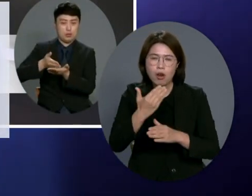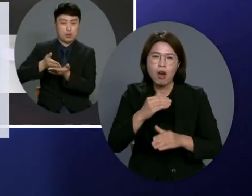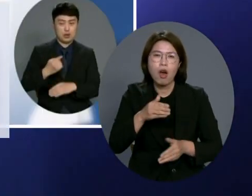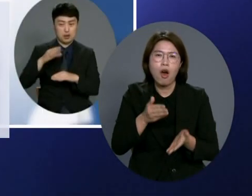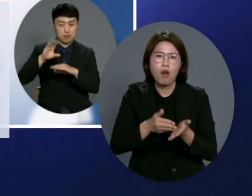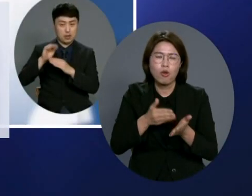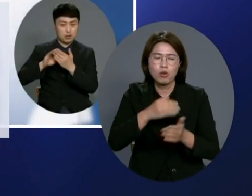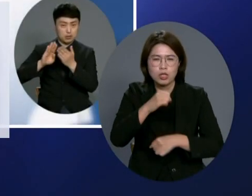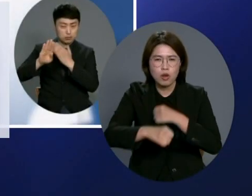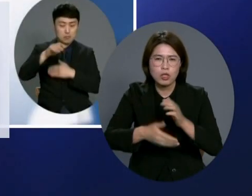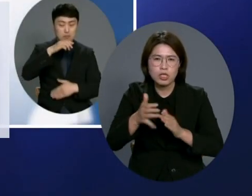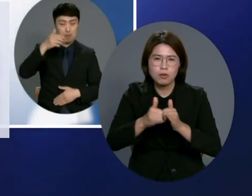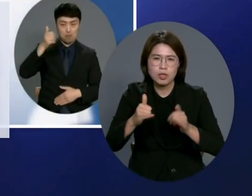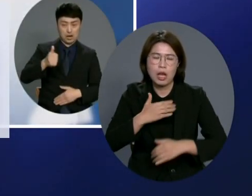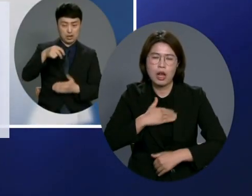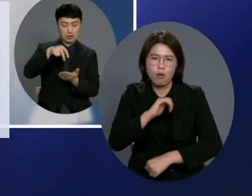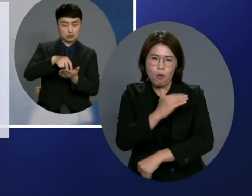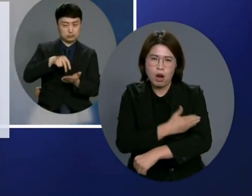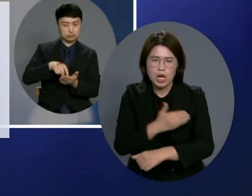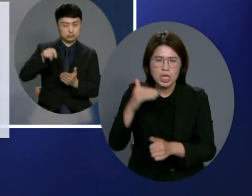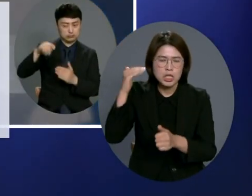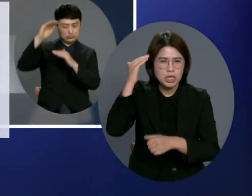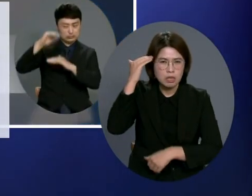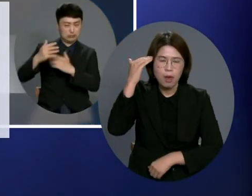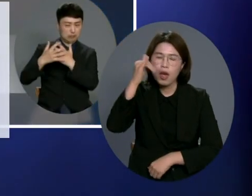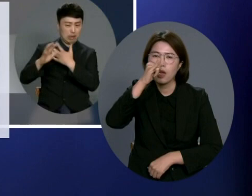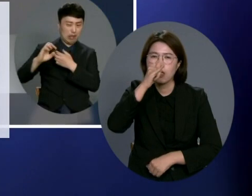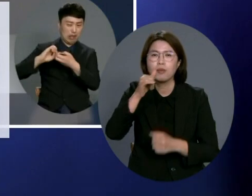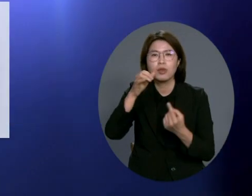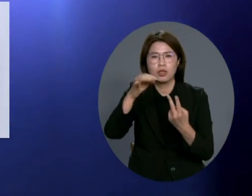시민의 알권리를 하고 있다며